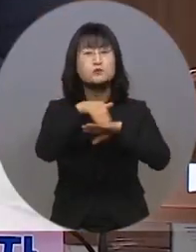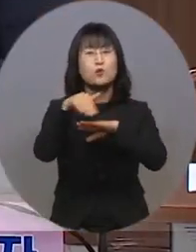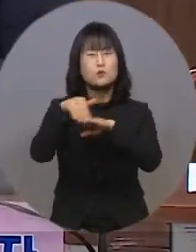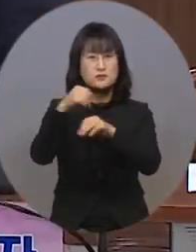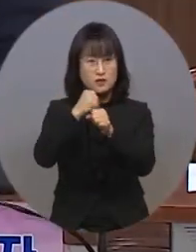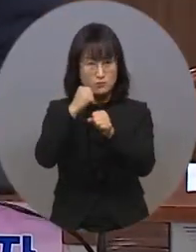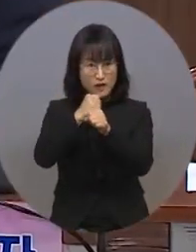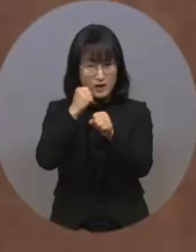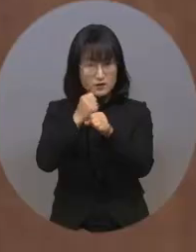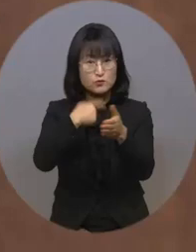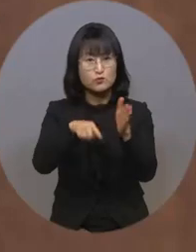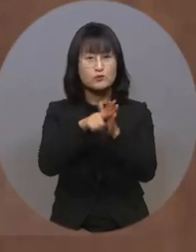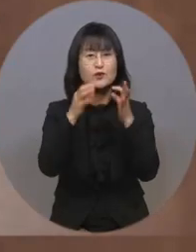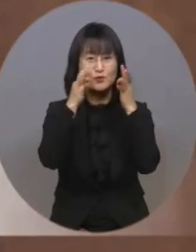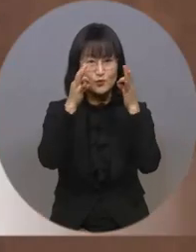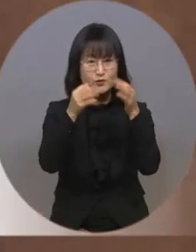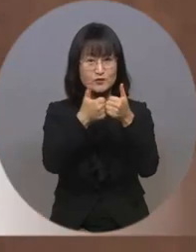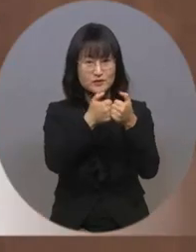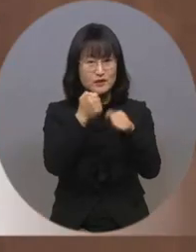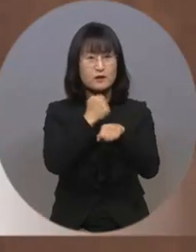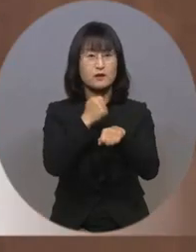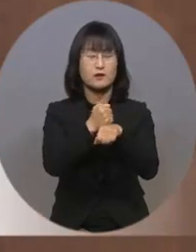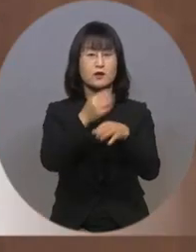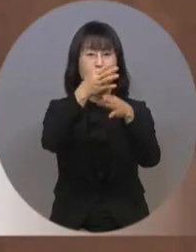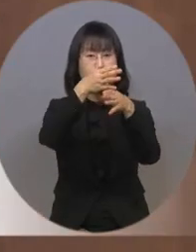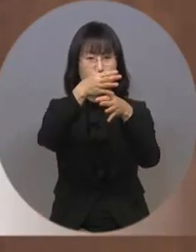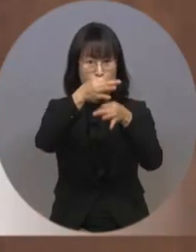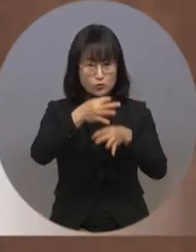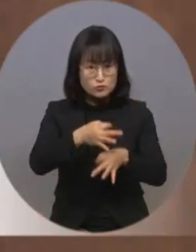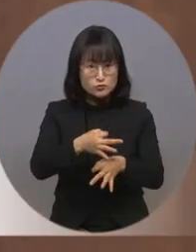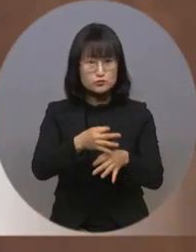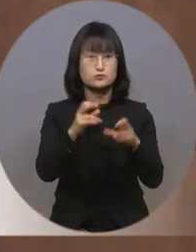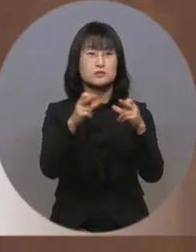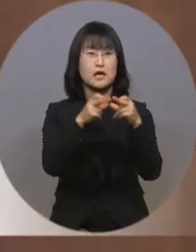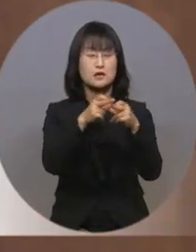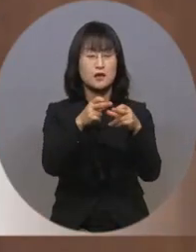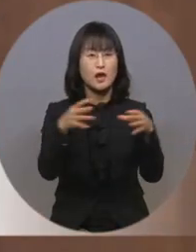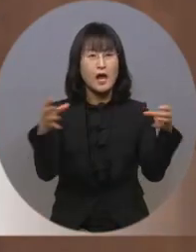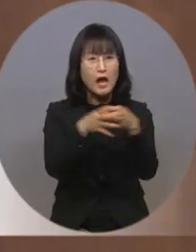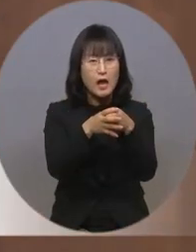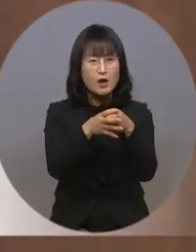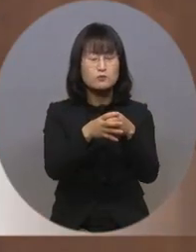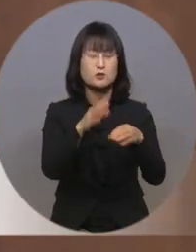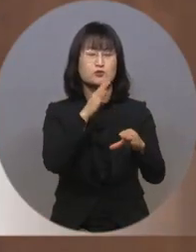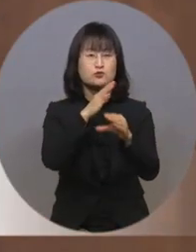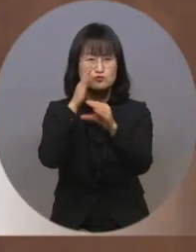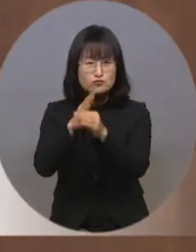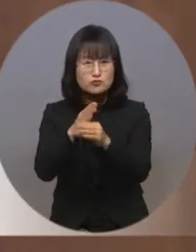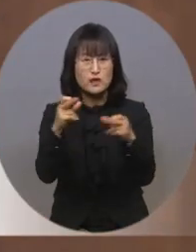자리로 꾸며졌습니다. 척수장애인을 비롯하여 중도장애인이